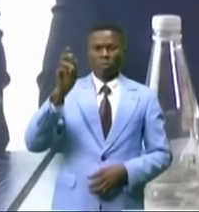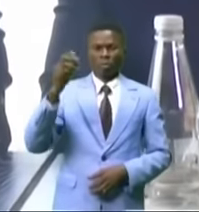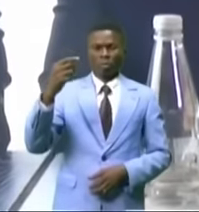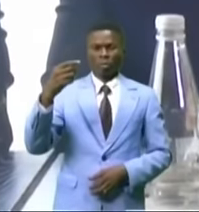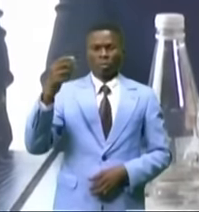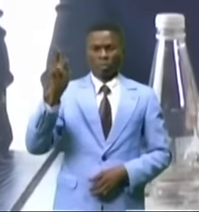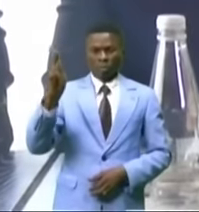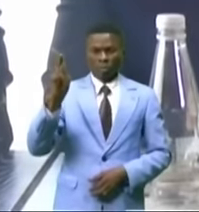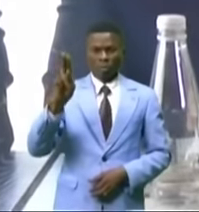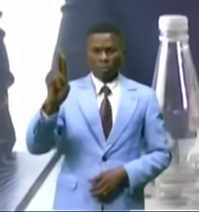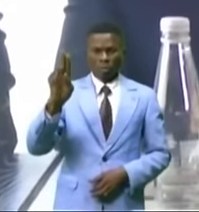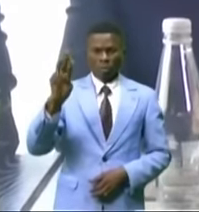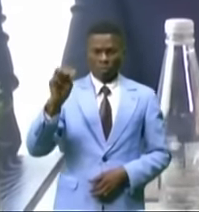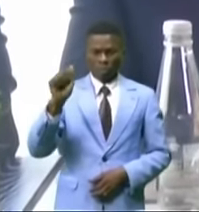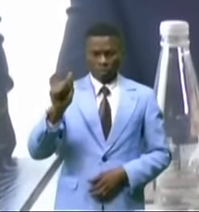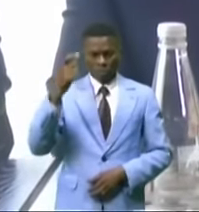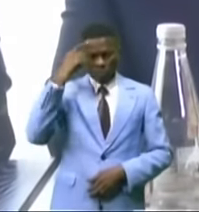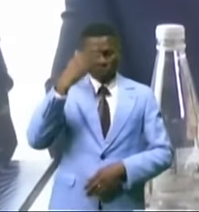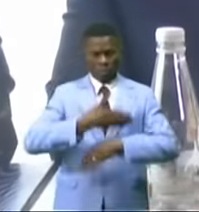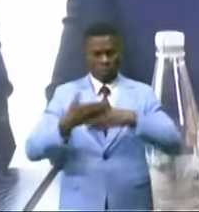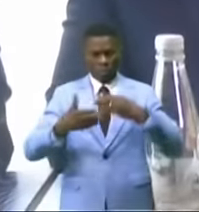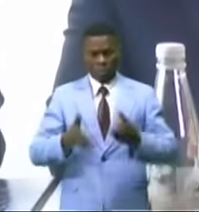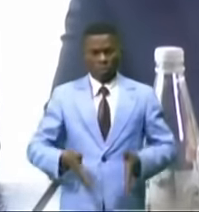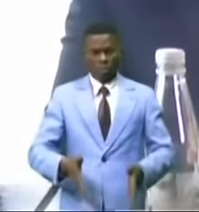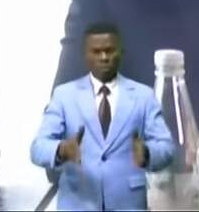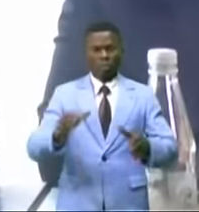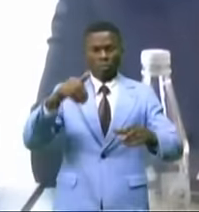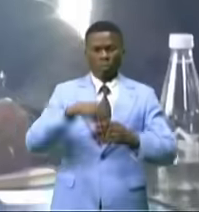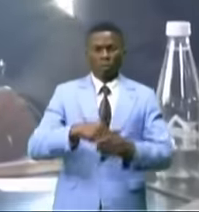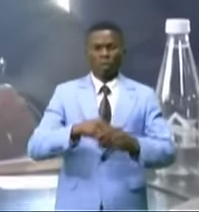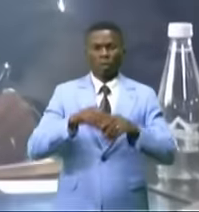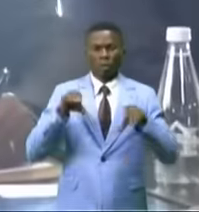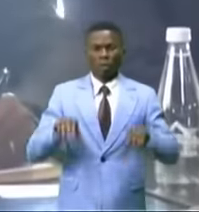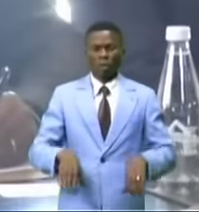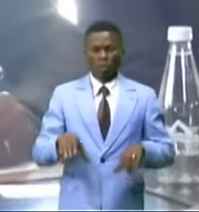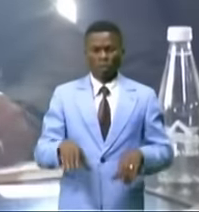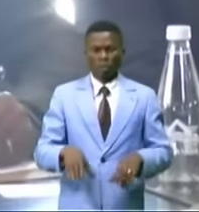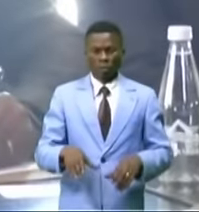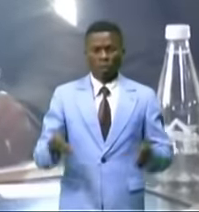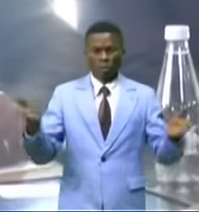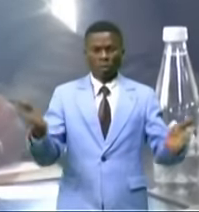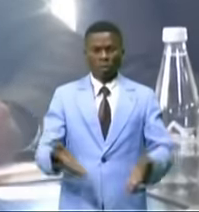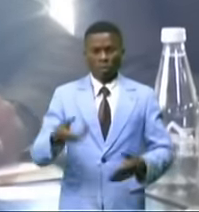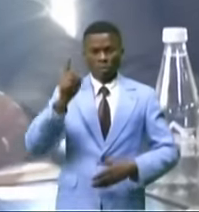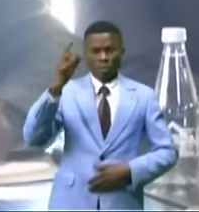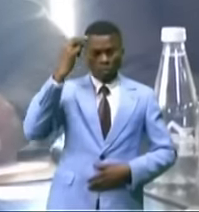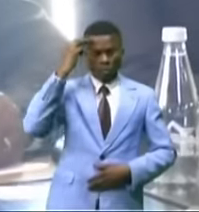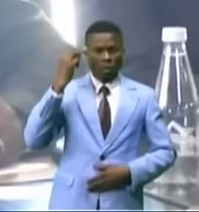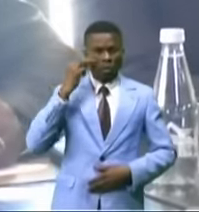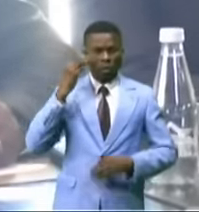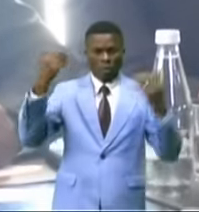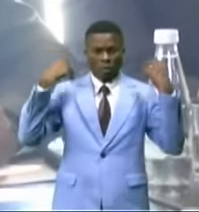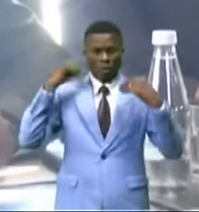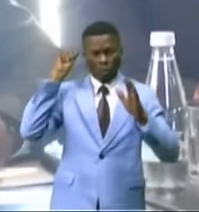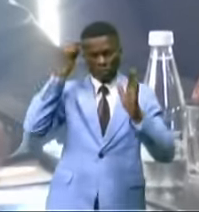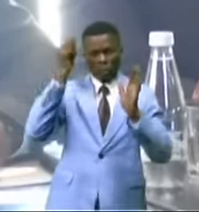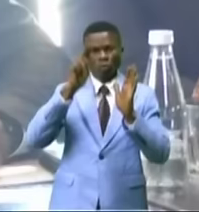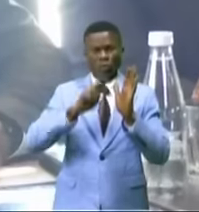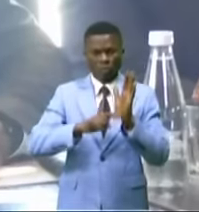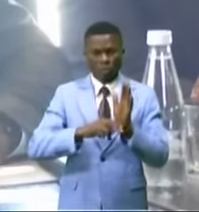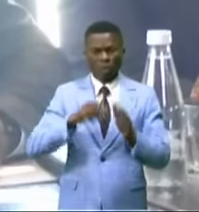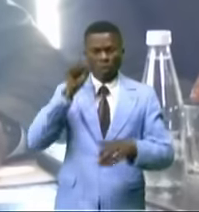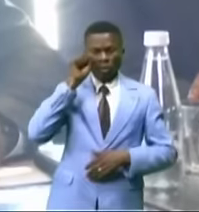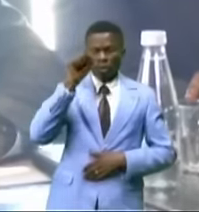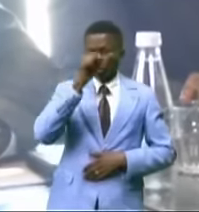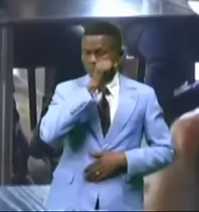visent la construction des infrastructures routières en RDC. En présence du Premier ministre et chef du gouvernement Jean-Michel Samalou